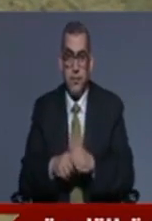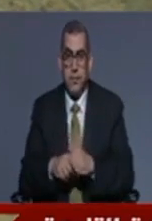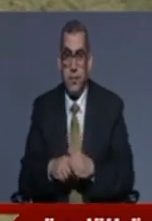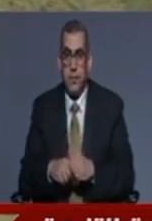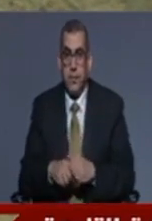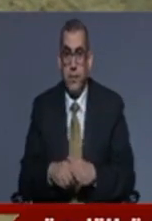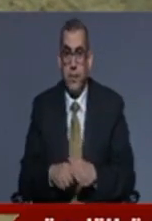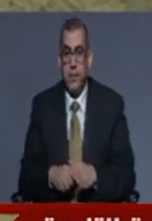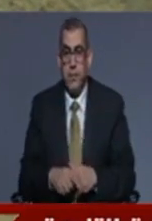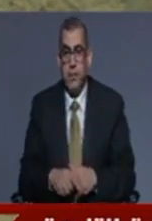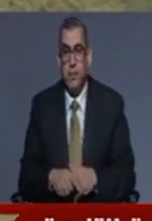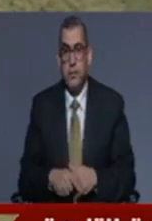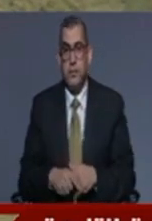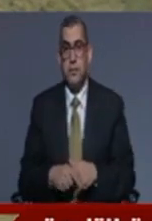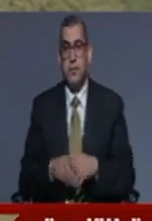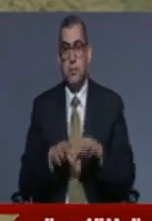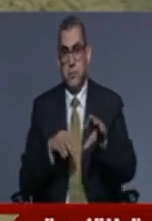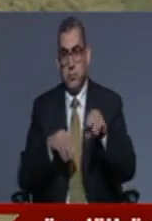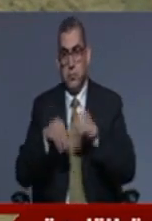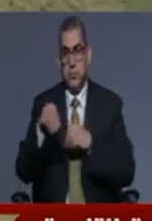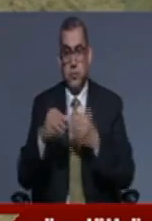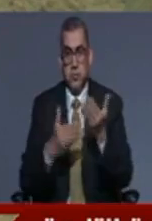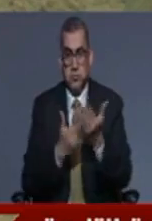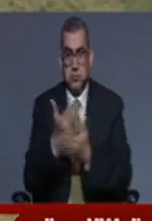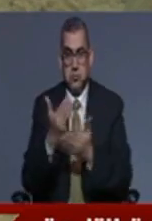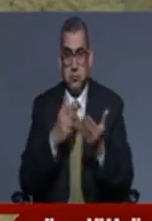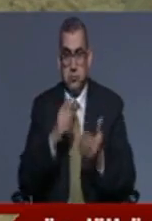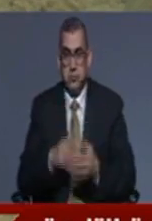إن التنسيق الإداري